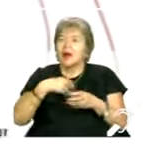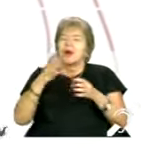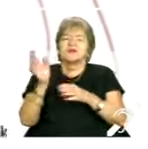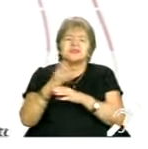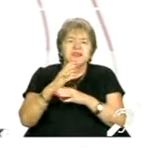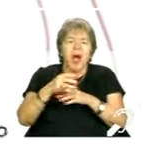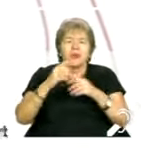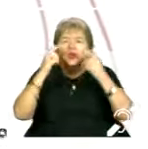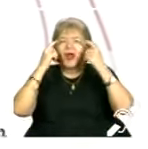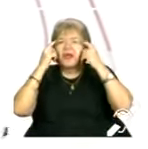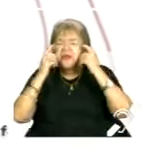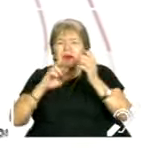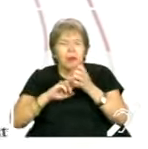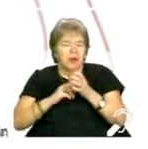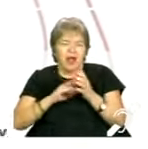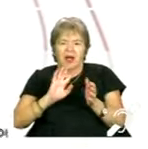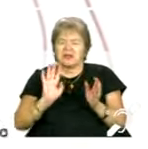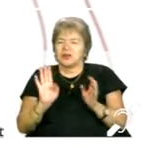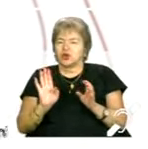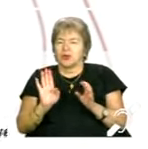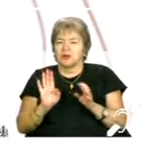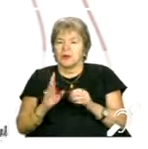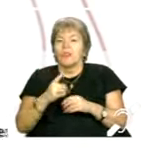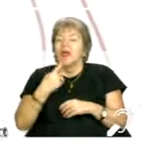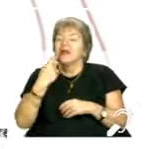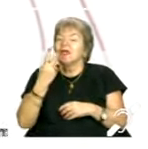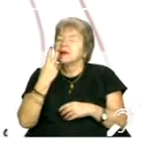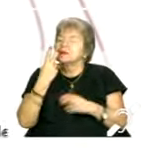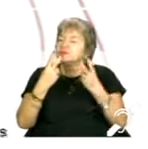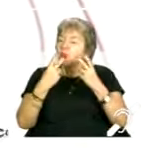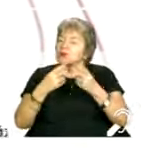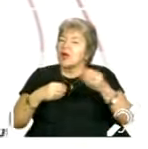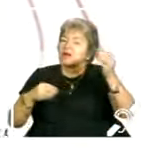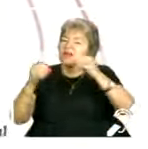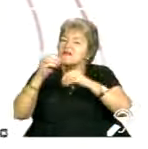steagurile Chinei un important investitor în infrastructura acestui stat din Balcani